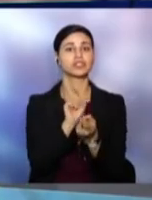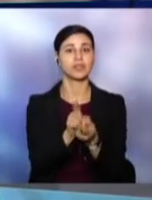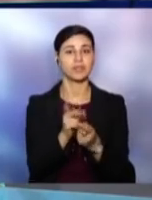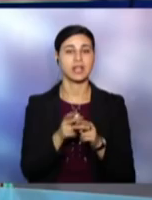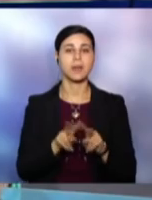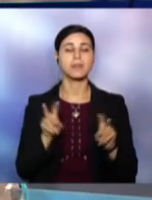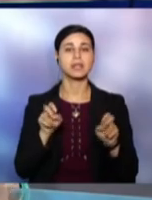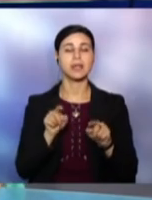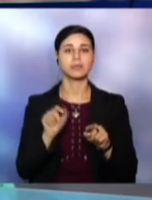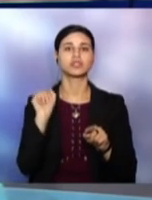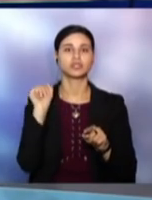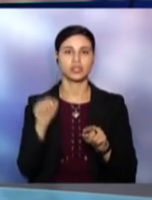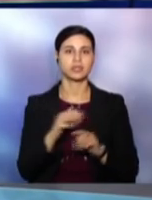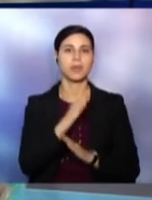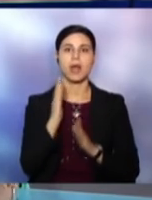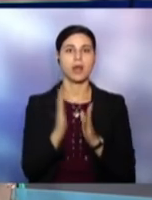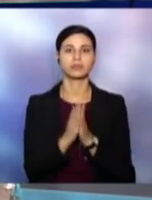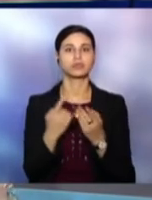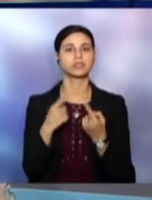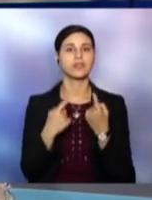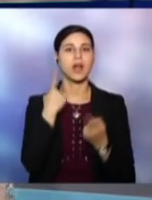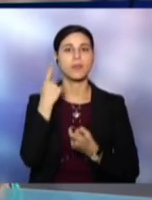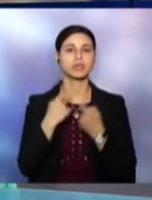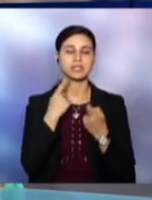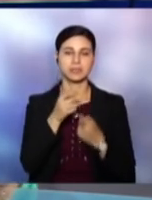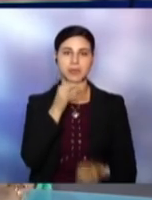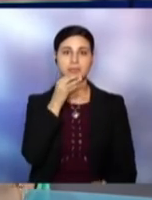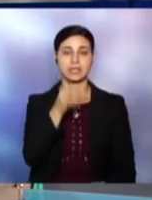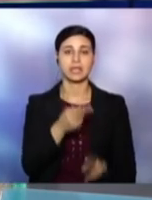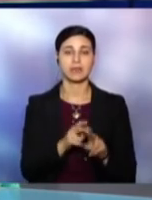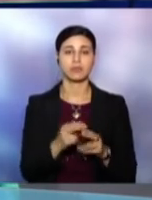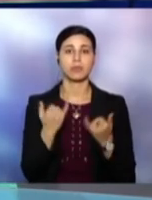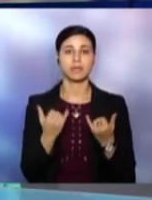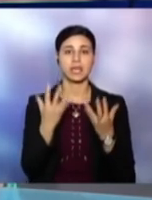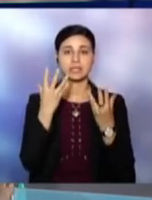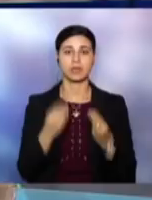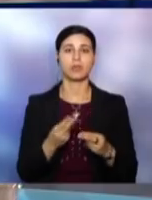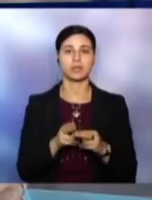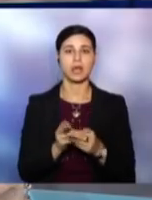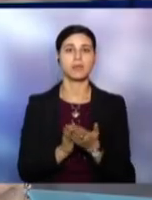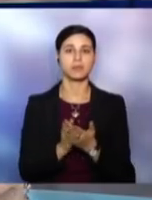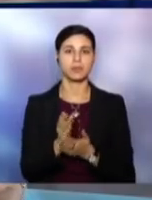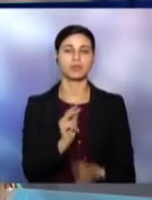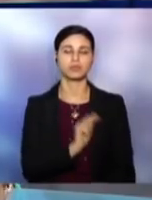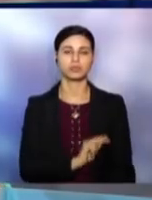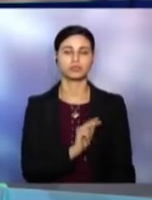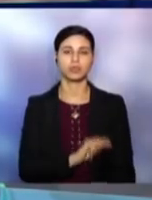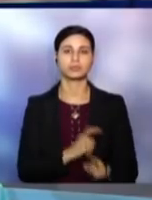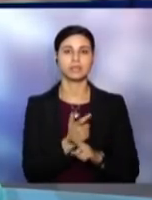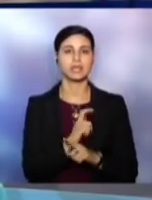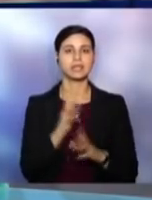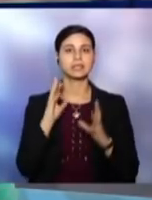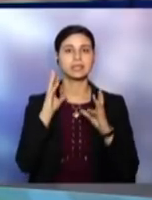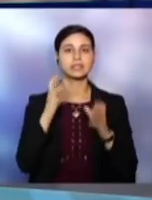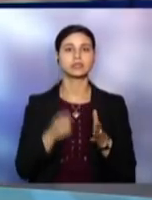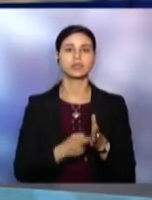ამ თემით თუ შევხვდებით შეიძლება აბსოლუტურად სხვა მონაცემებზე ვისაუბროთ, იმიტომ რომ დღესდღეობით სწორედ ამ მიმართულებით მიდის ძალიან სერიოზული